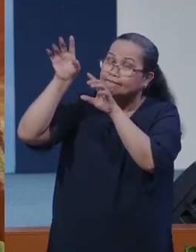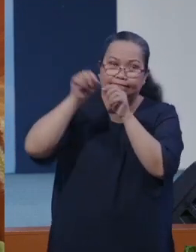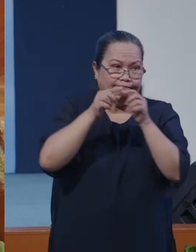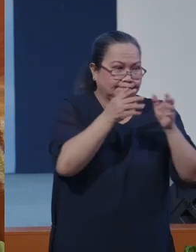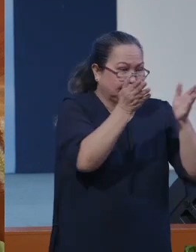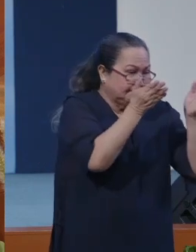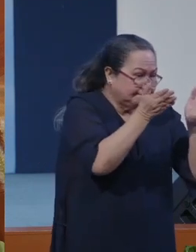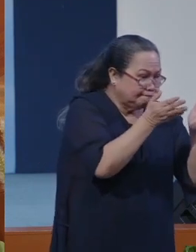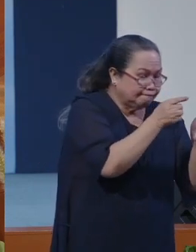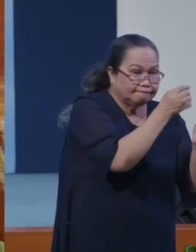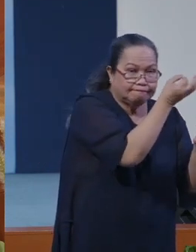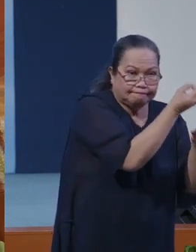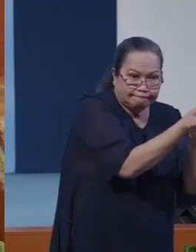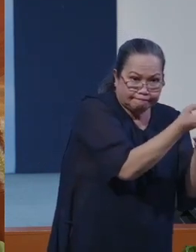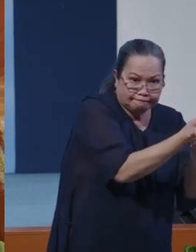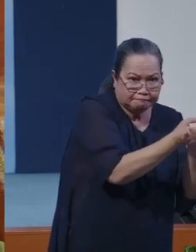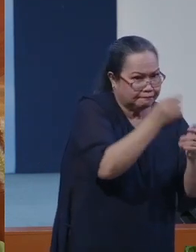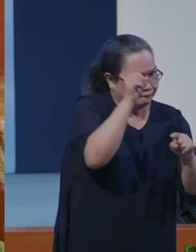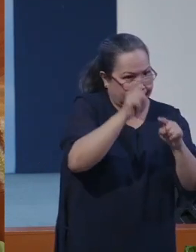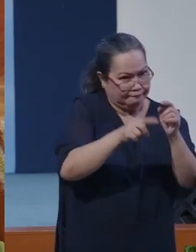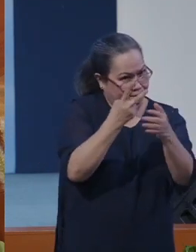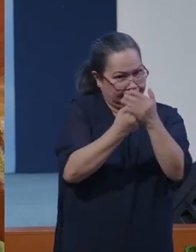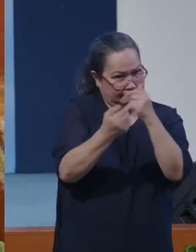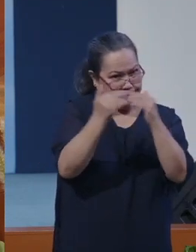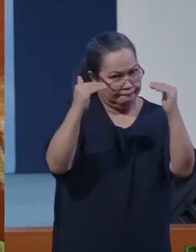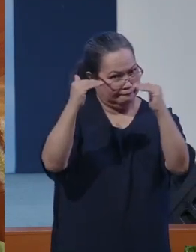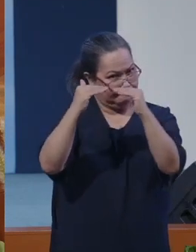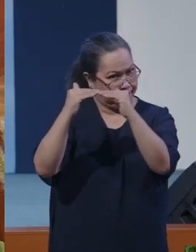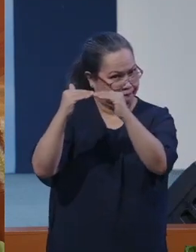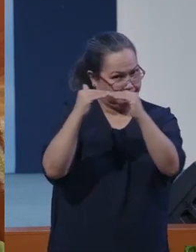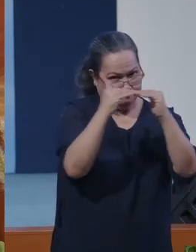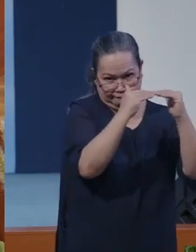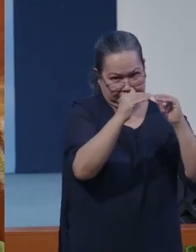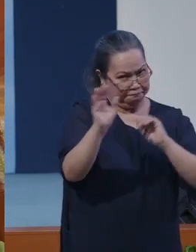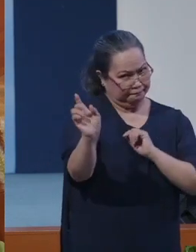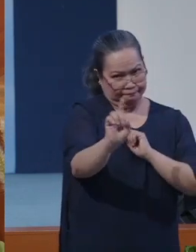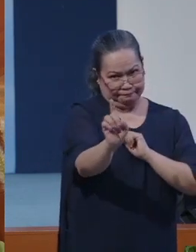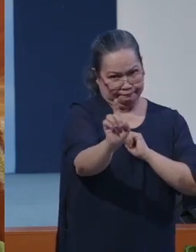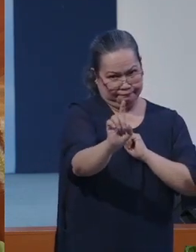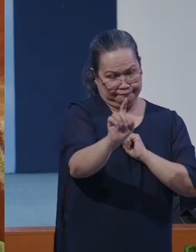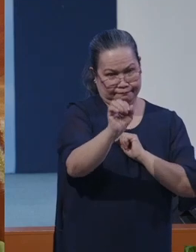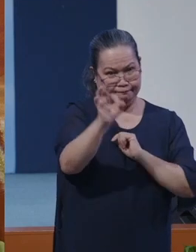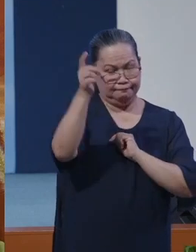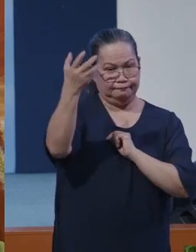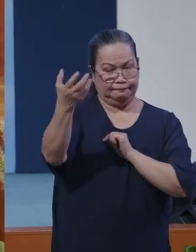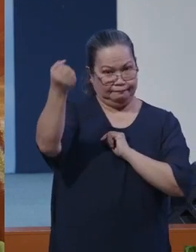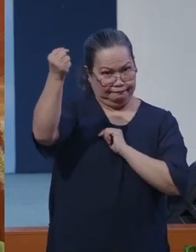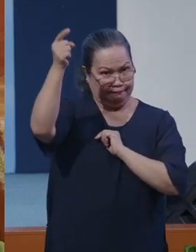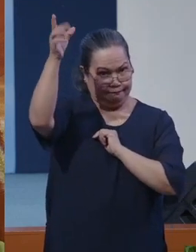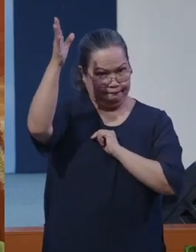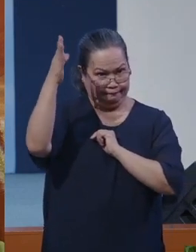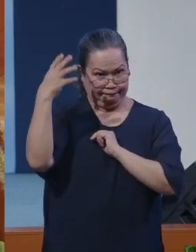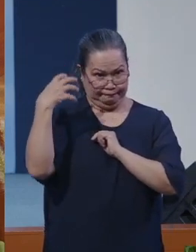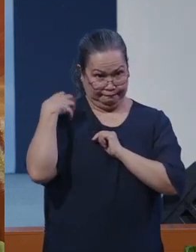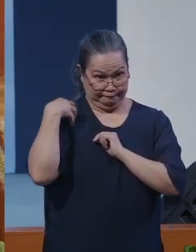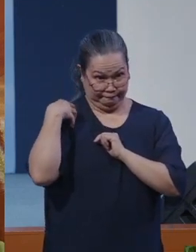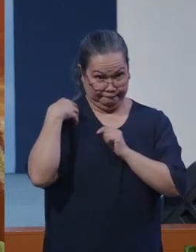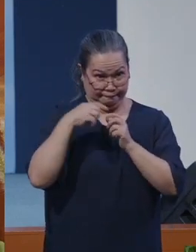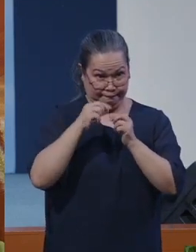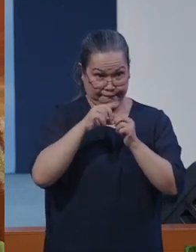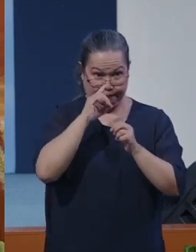Ang alipin po nung araw, nung panahon na yon, ay pag-aari ng kanyang Panginoon. Wala siyang